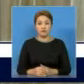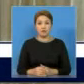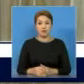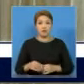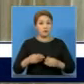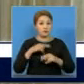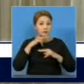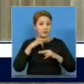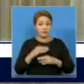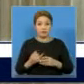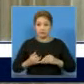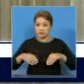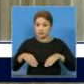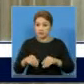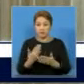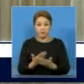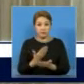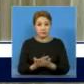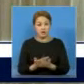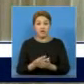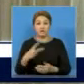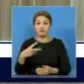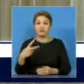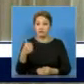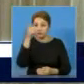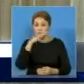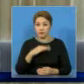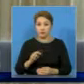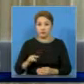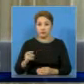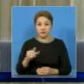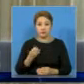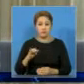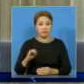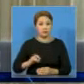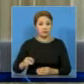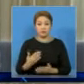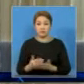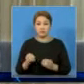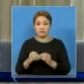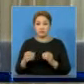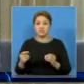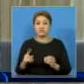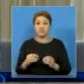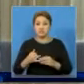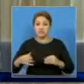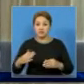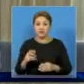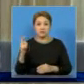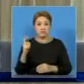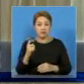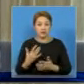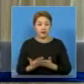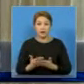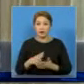Уделяется внимание орошаемым землям. Например, в 2021 году в Айтекебийском районе на 110 гектарах для одного из крестьянских хозяйств